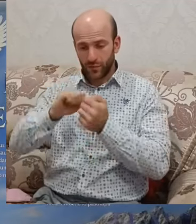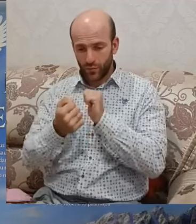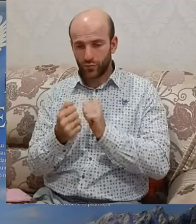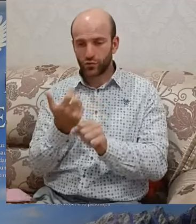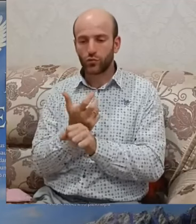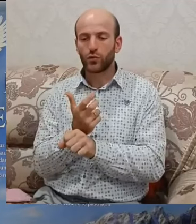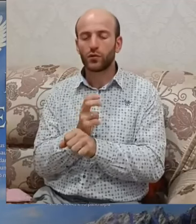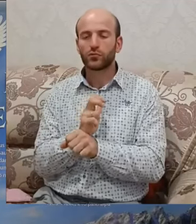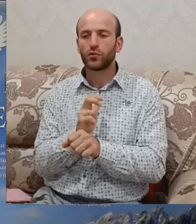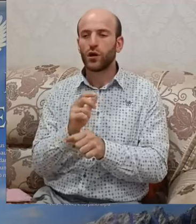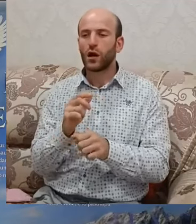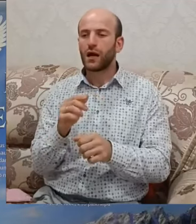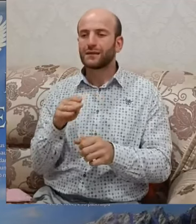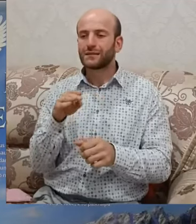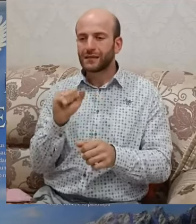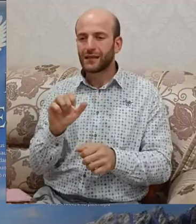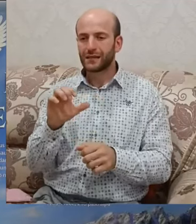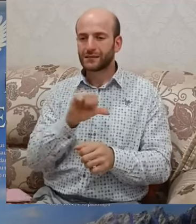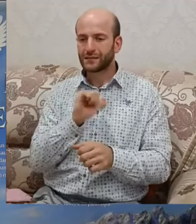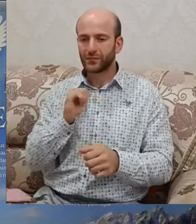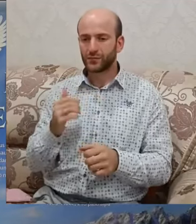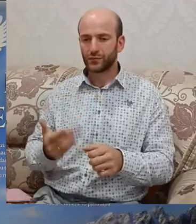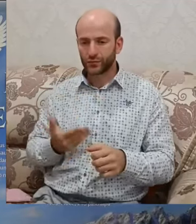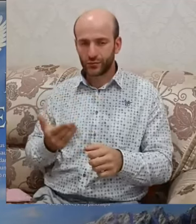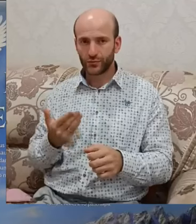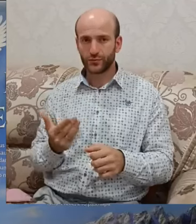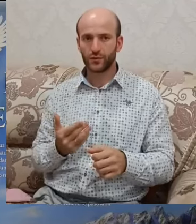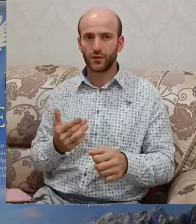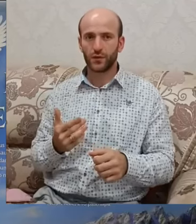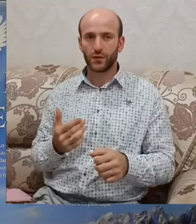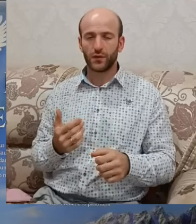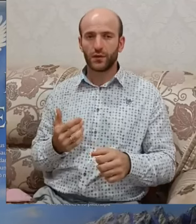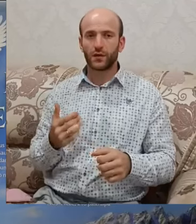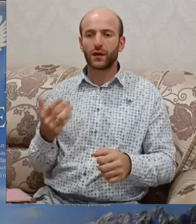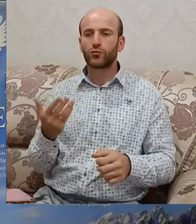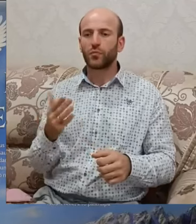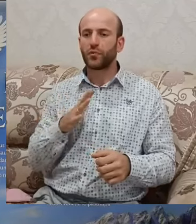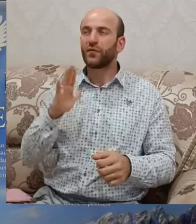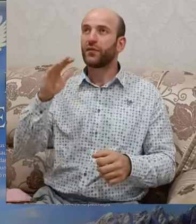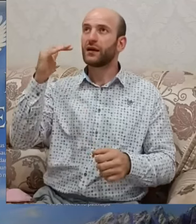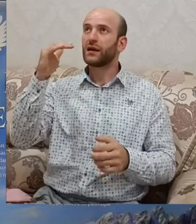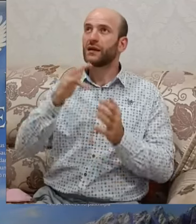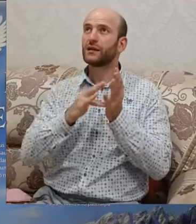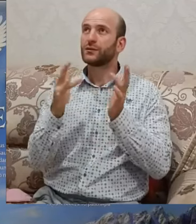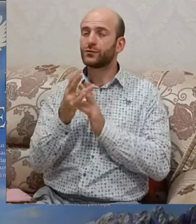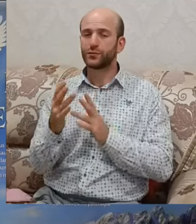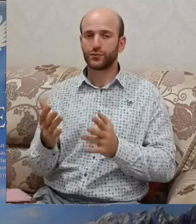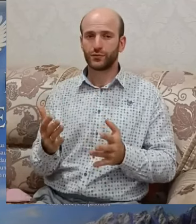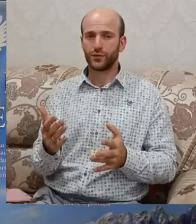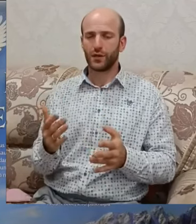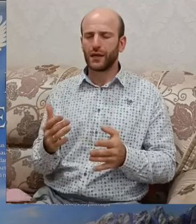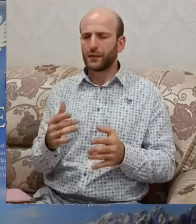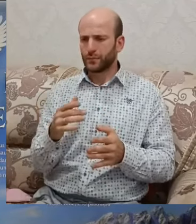ir grūde, которая была в стебеле и в зерне, vėlgi, jis tik bręsta, опять же, оно только